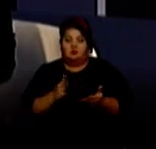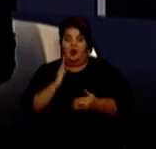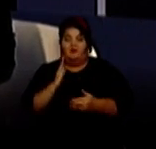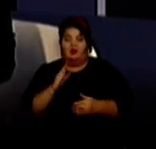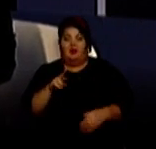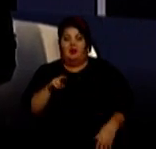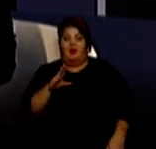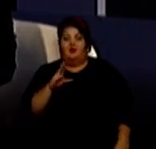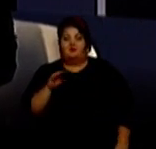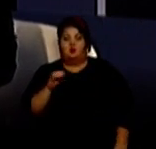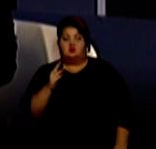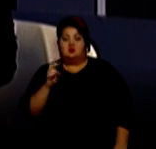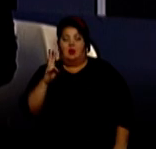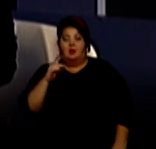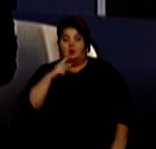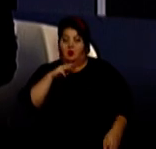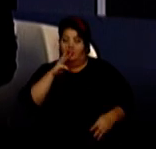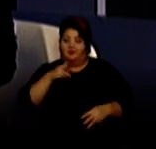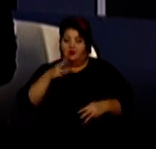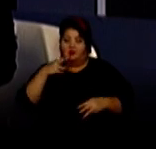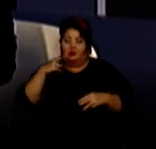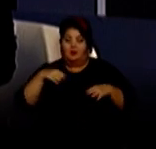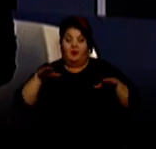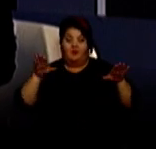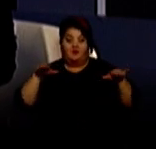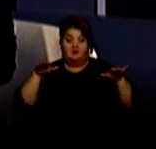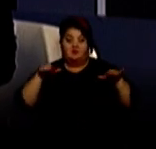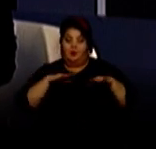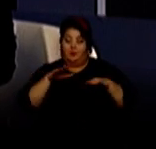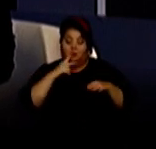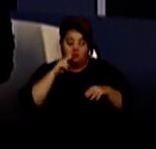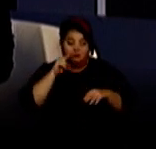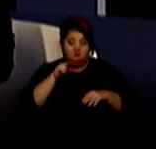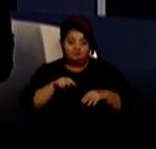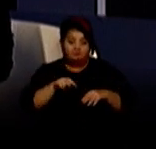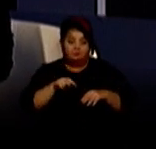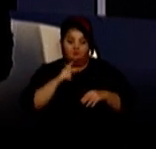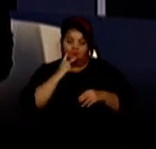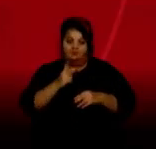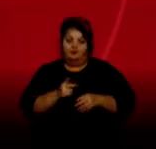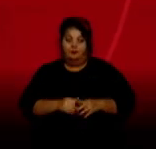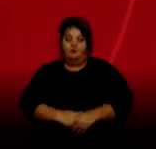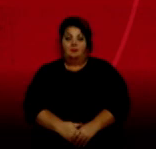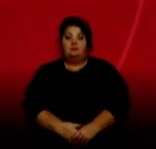відзняв пам'ятку архітектури з висоти пташиного польоту і виклав це у Ютуб. Прошу показати фрагмент відео.